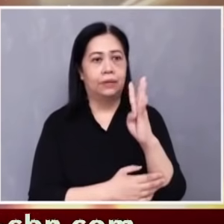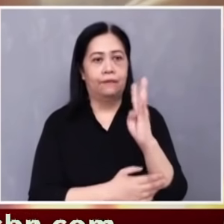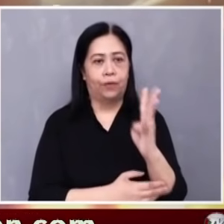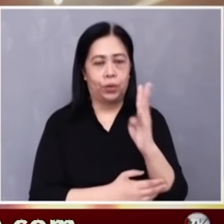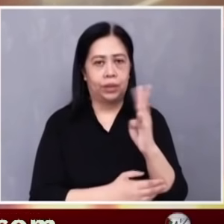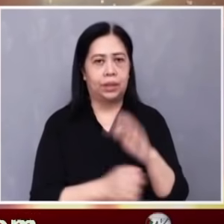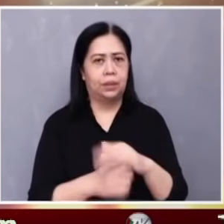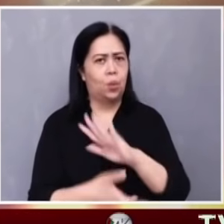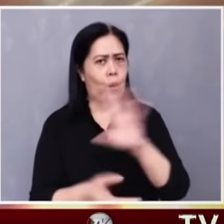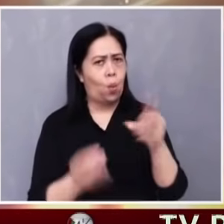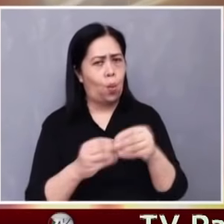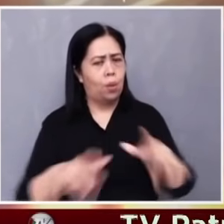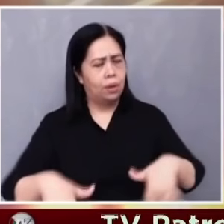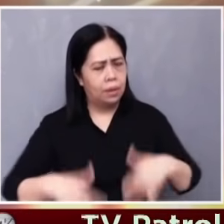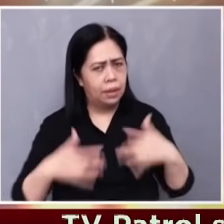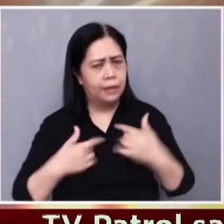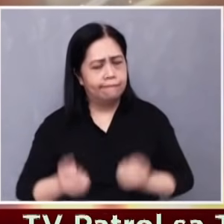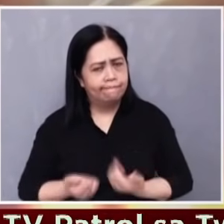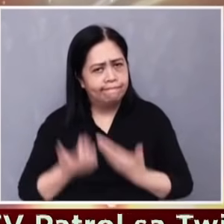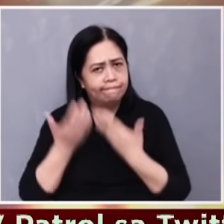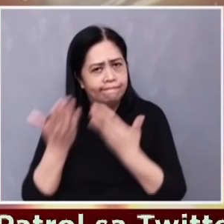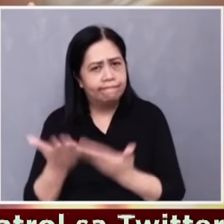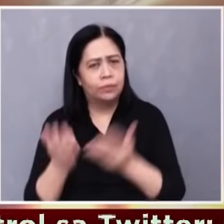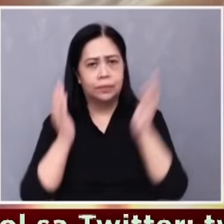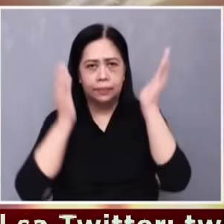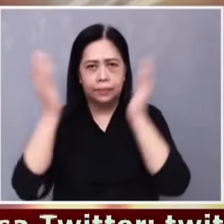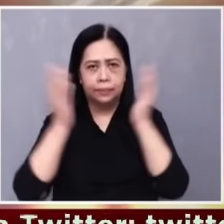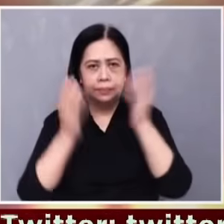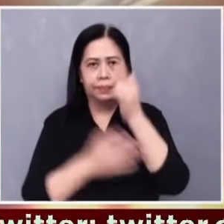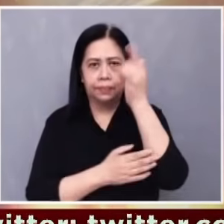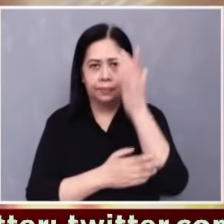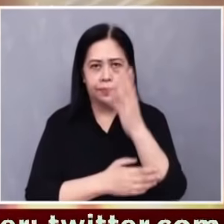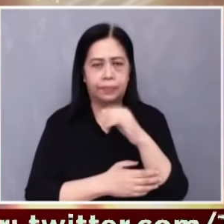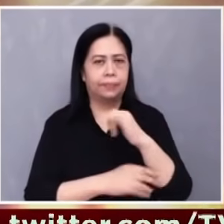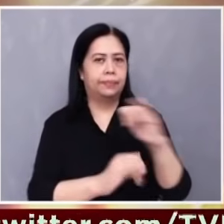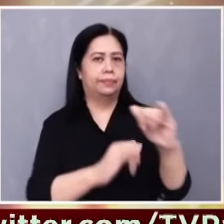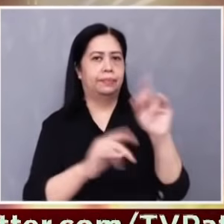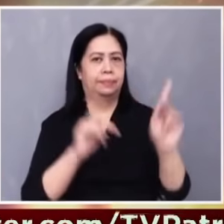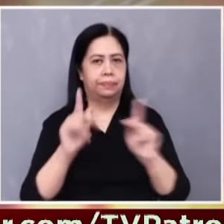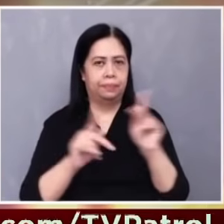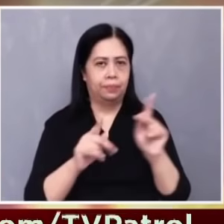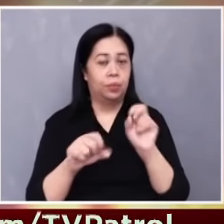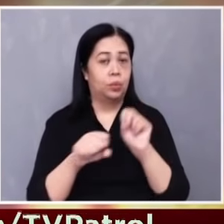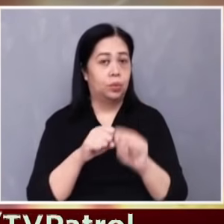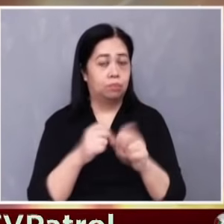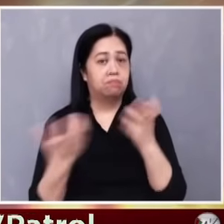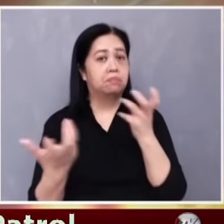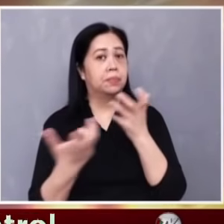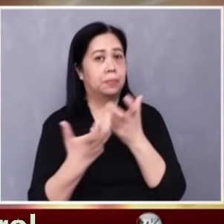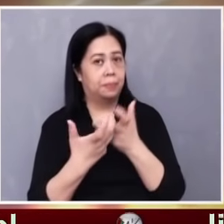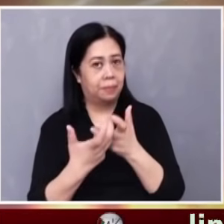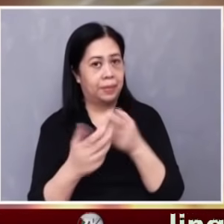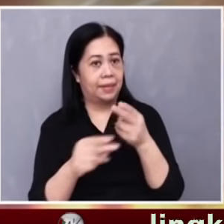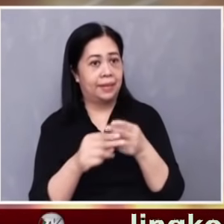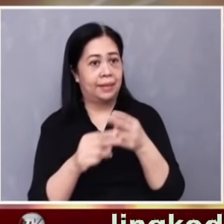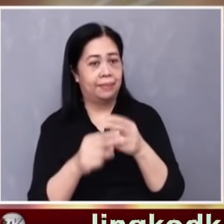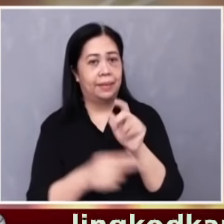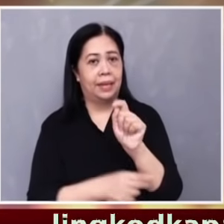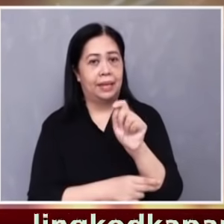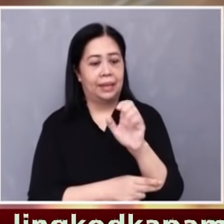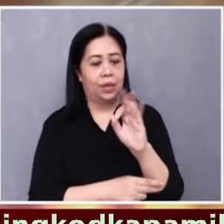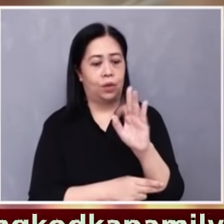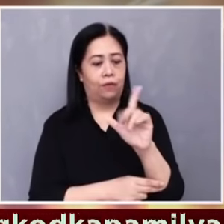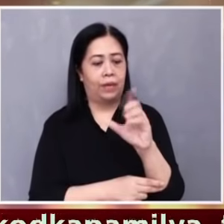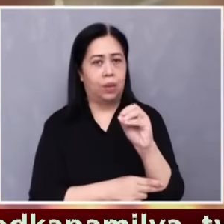buhay niya'y inilaan sa paglilingkod sa Diyos at sa mga kapwa. Kaya bagay na bagay ang pangalan niyang Teofilo na ang ibig